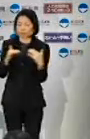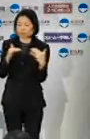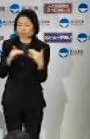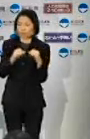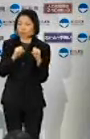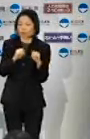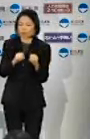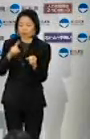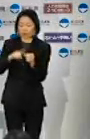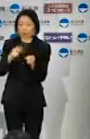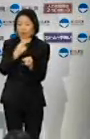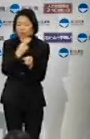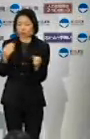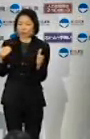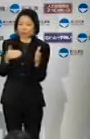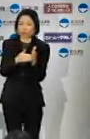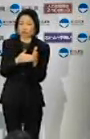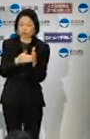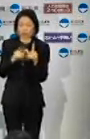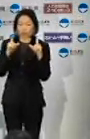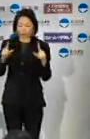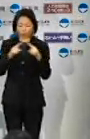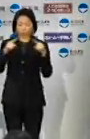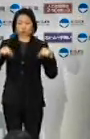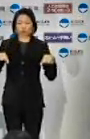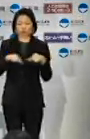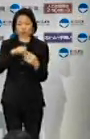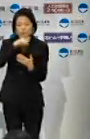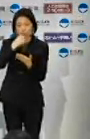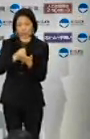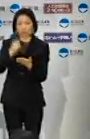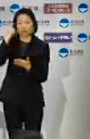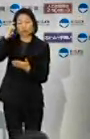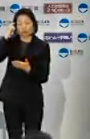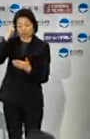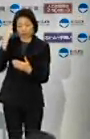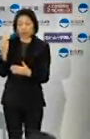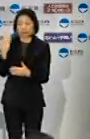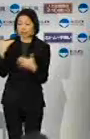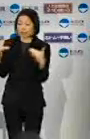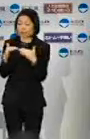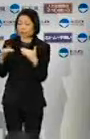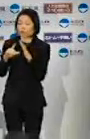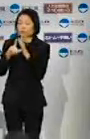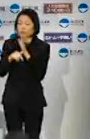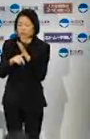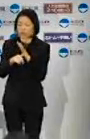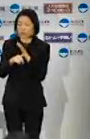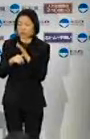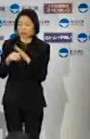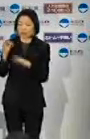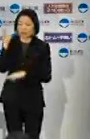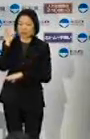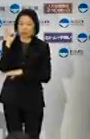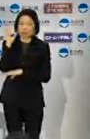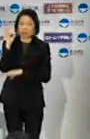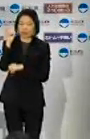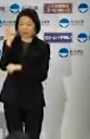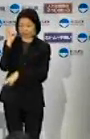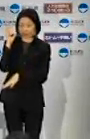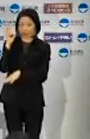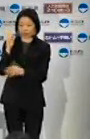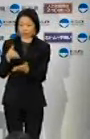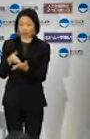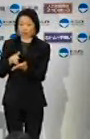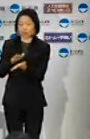内には報告書というところになると思うんですけども、はい、まあ、前回の議論でその財源の話が出てですね、まあ、こ